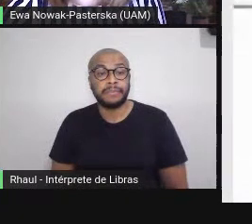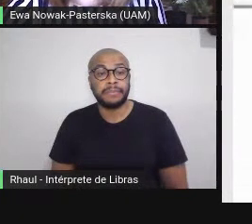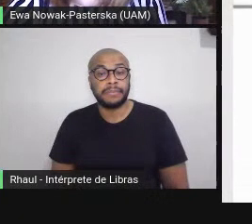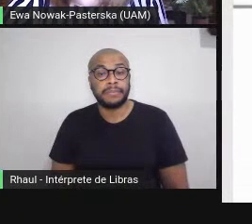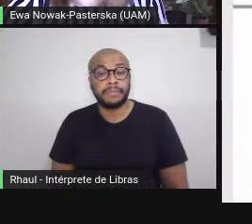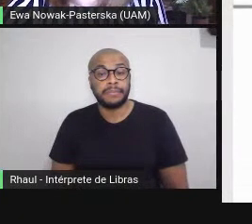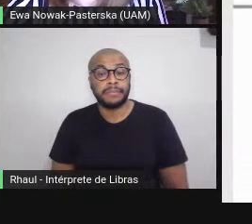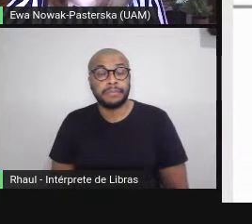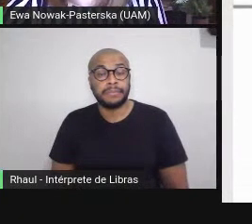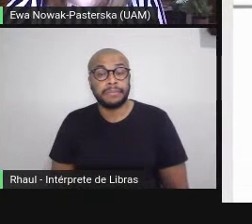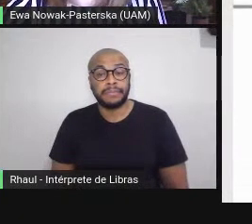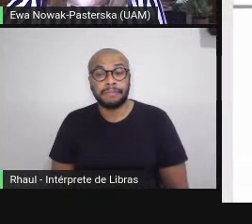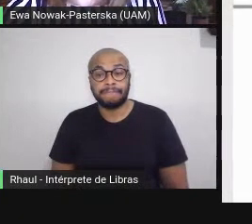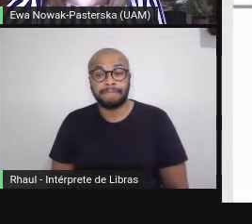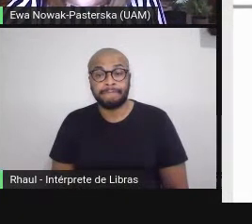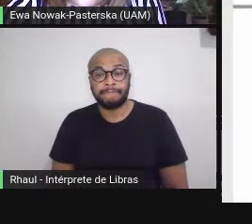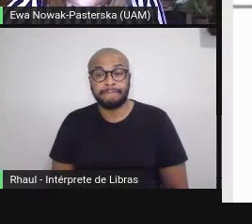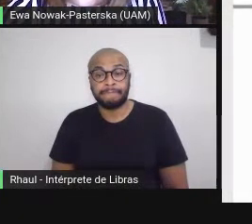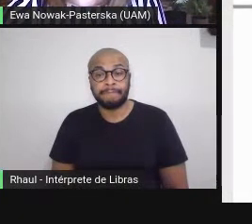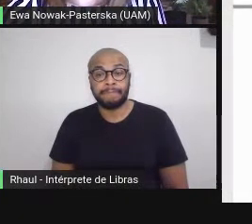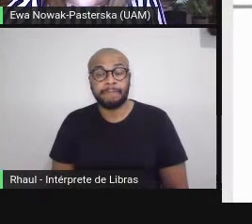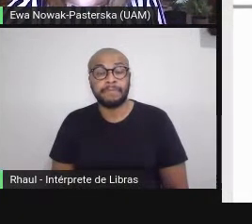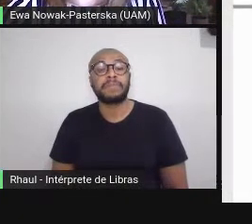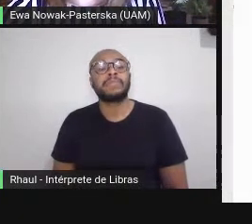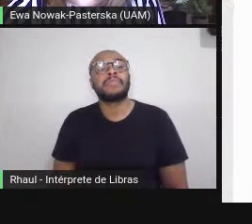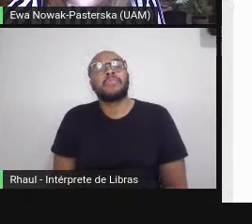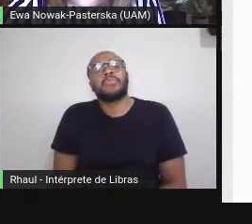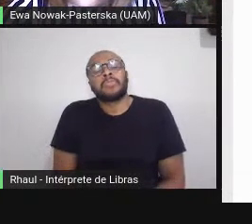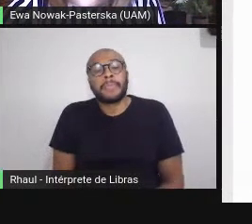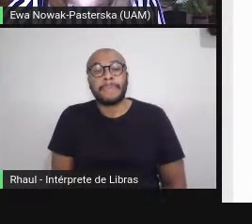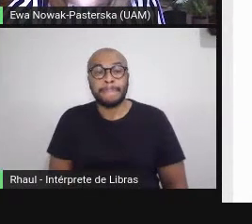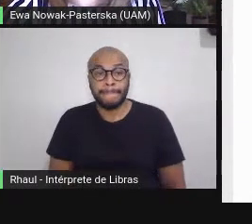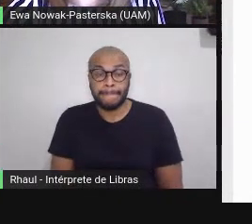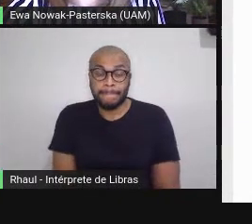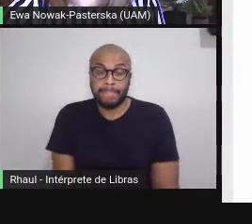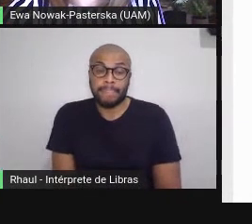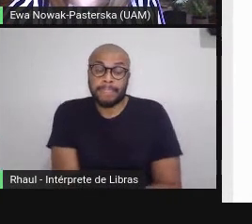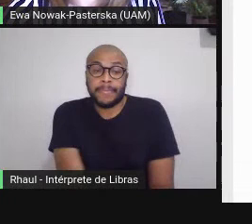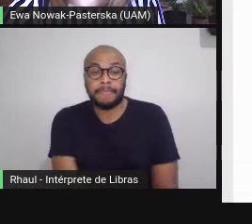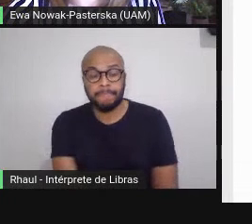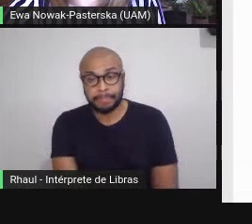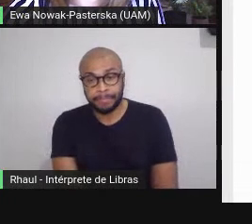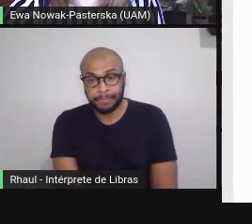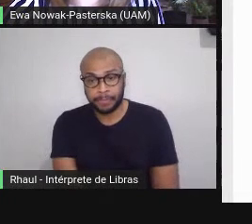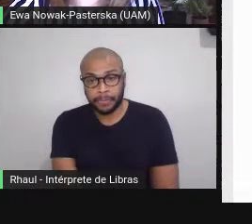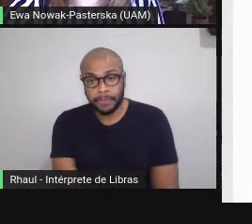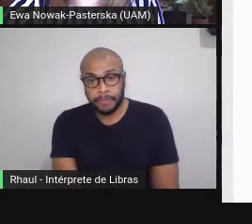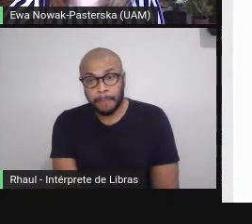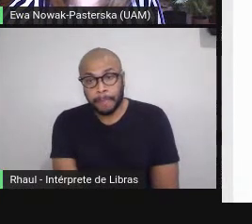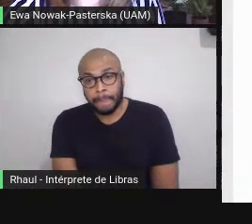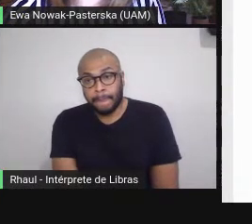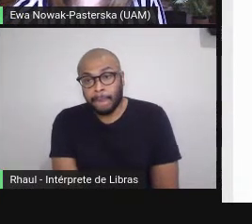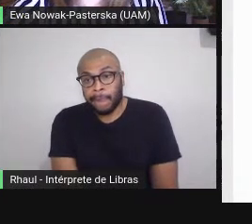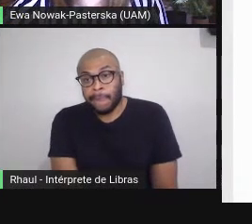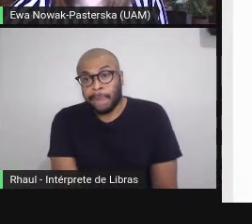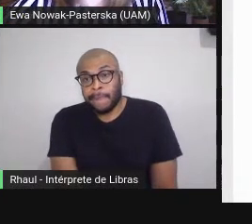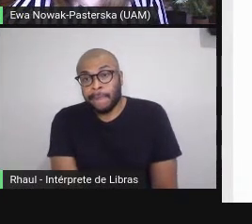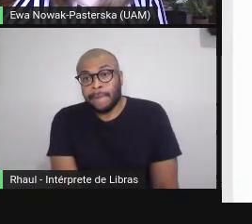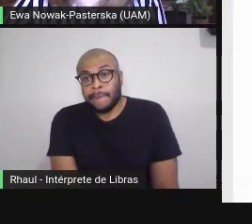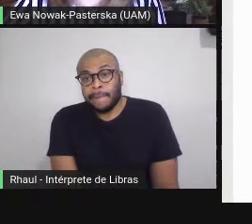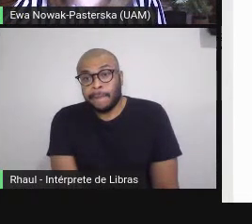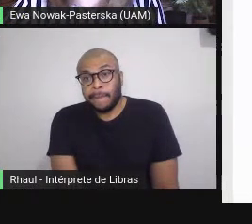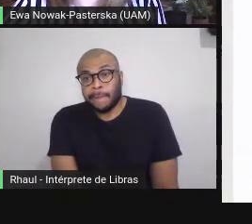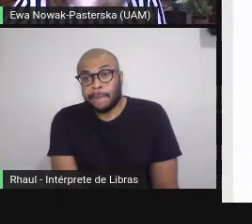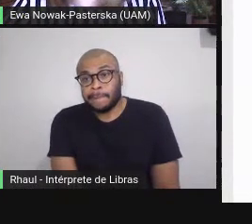To nie wszystkie jeszcze polskie nazwiska. Chłopi nosili bardzo często nazwiska równe